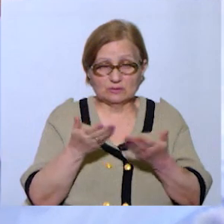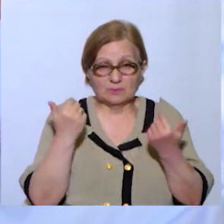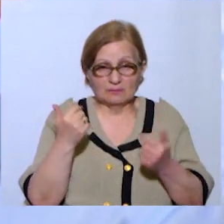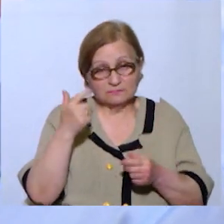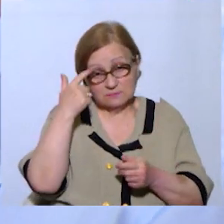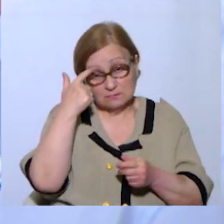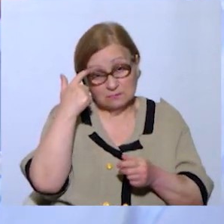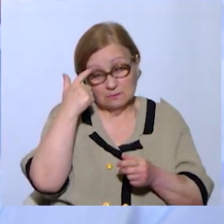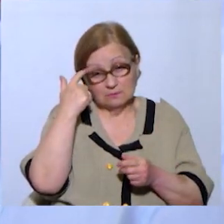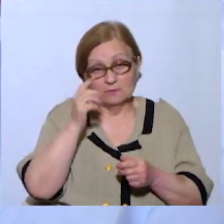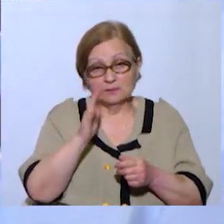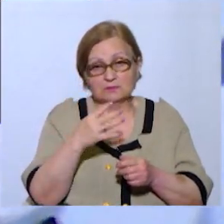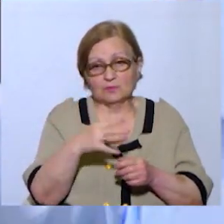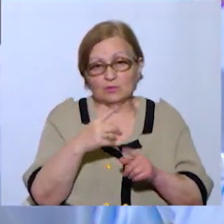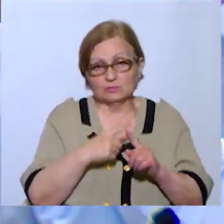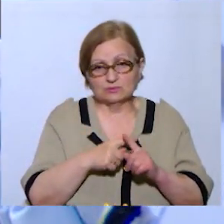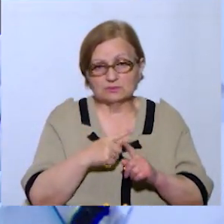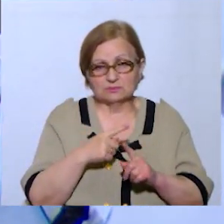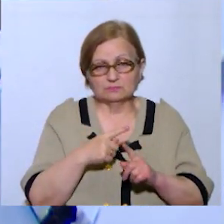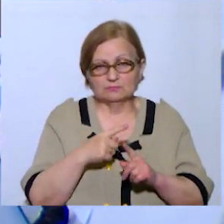მიიღება 40x პლუს